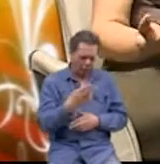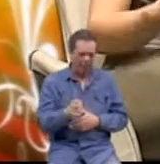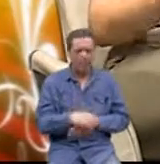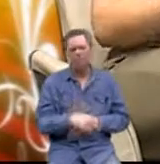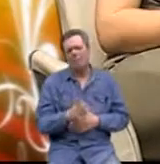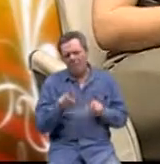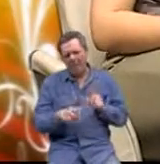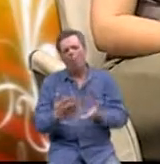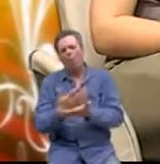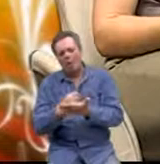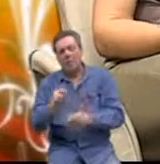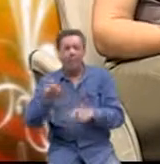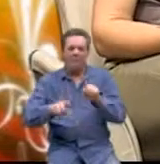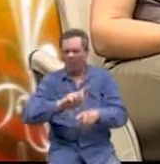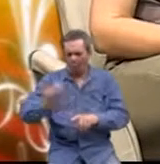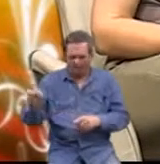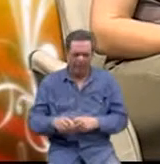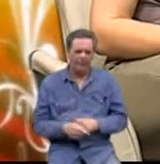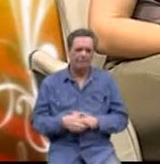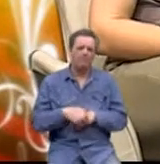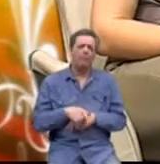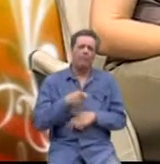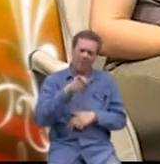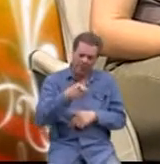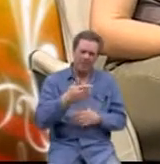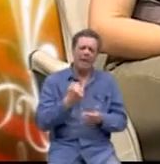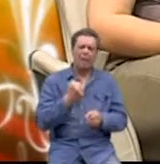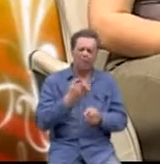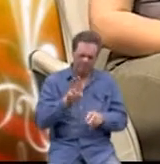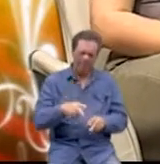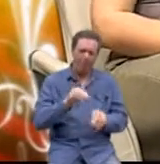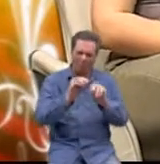kojima ne i na koje načine. E, upravo tome služi zapravo edukacija koju radimo.